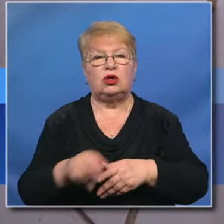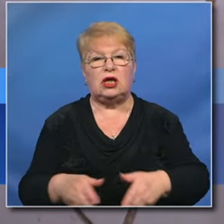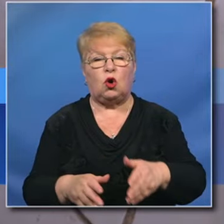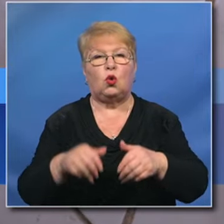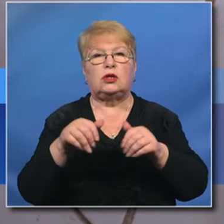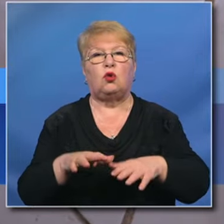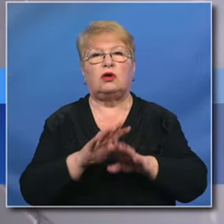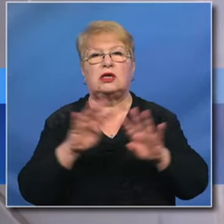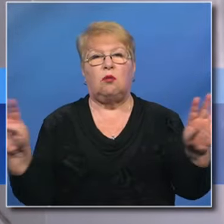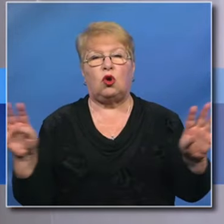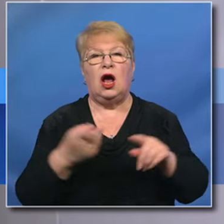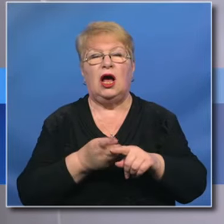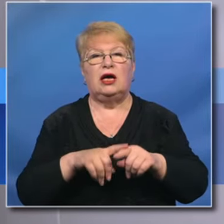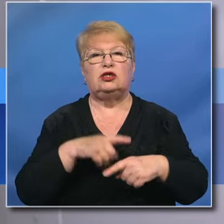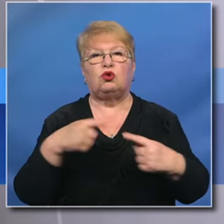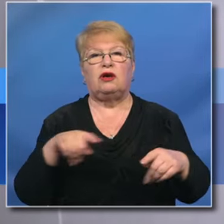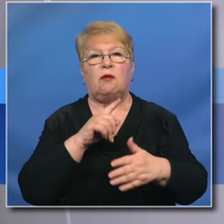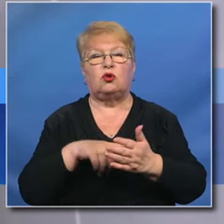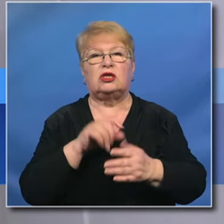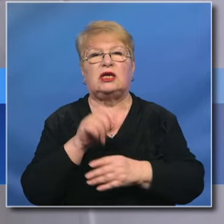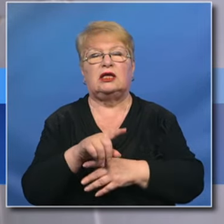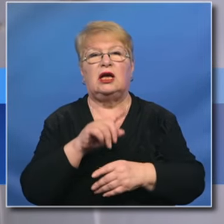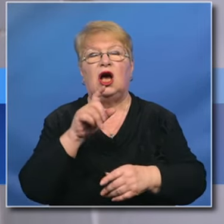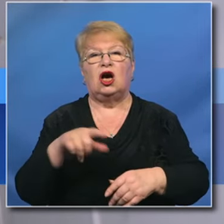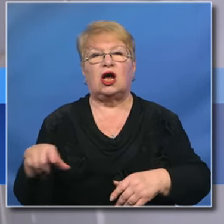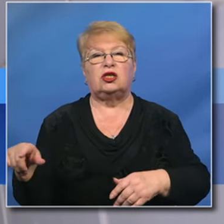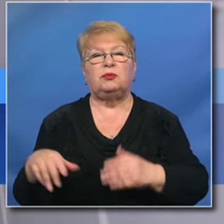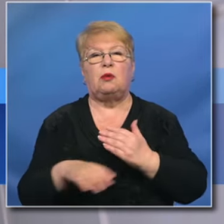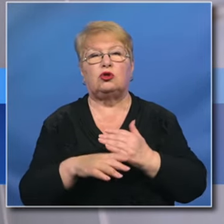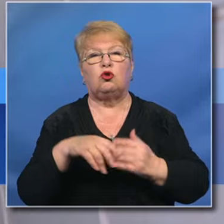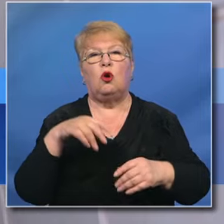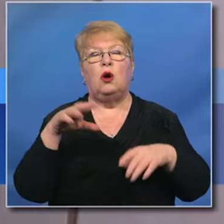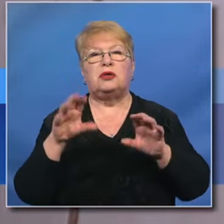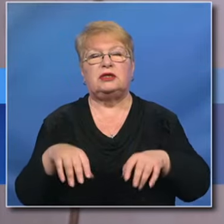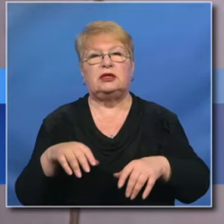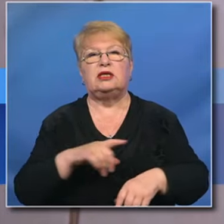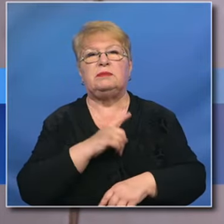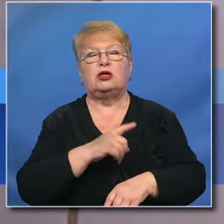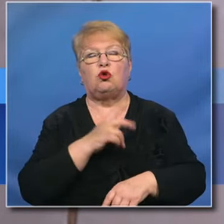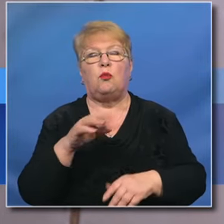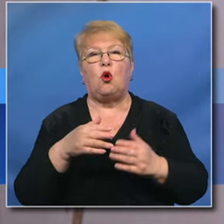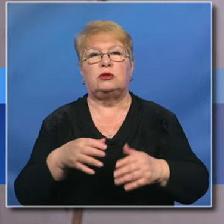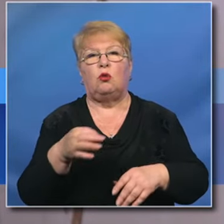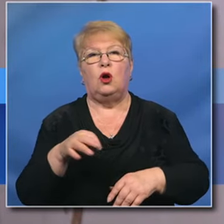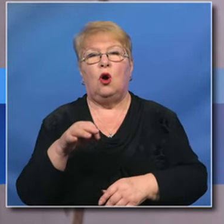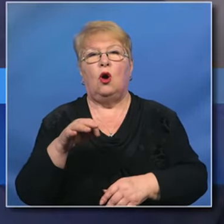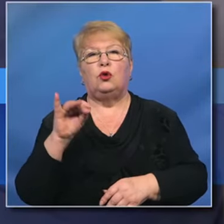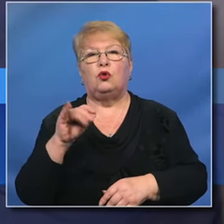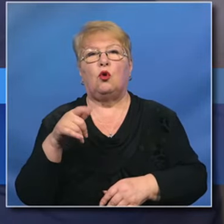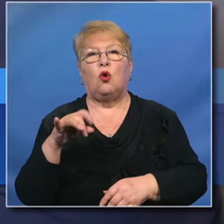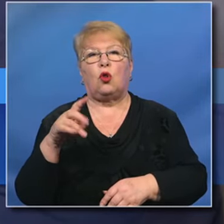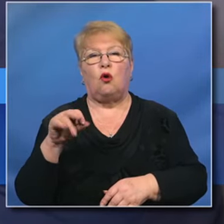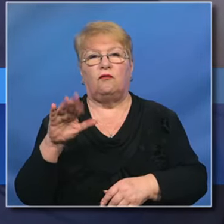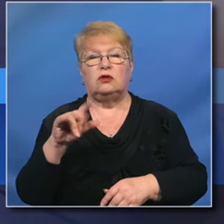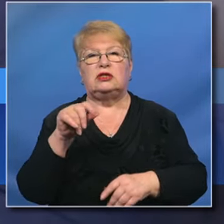отопление ремонт дорог установка забора эти и другие вопросы задали граждане на приёме помощнику президента инспектору по Гомельской области